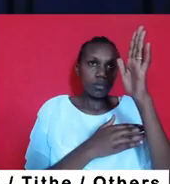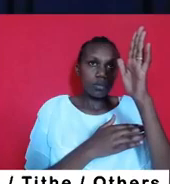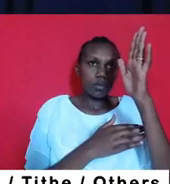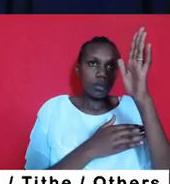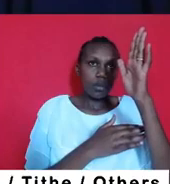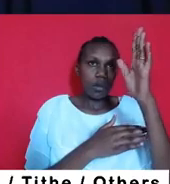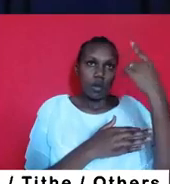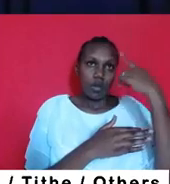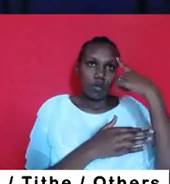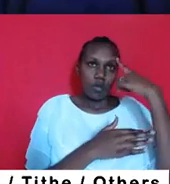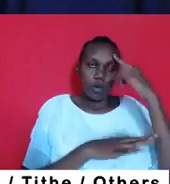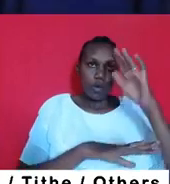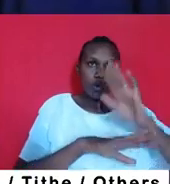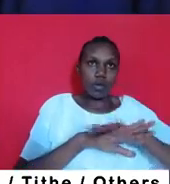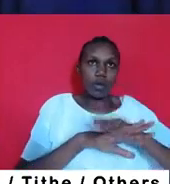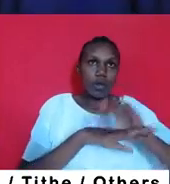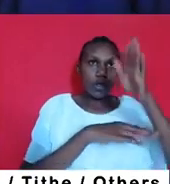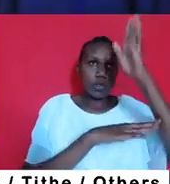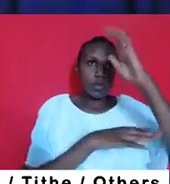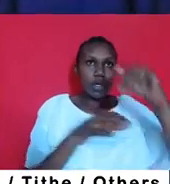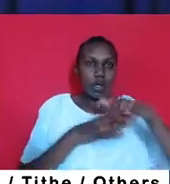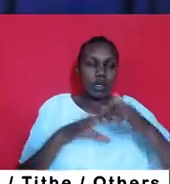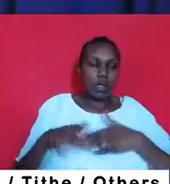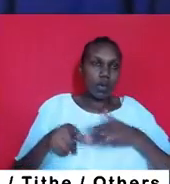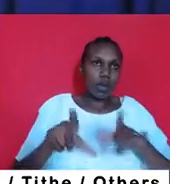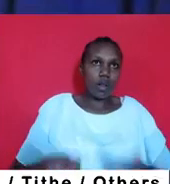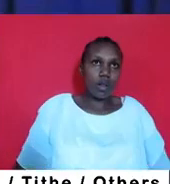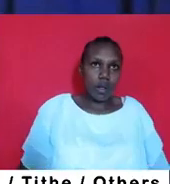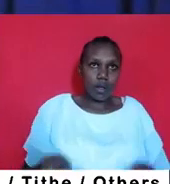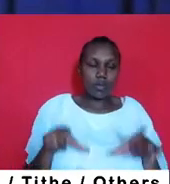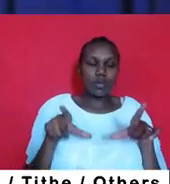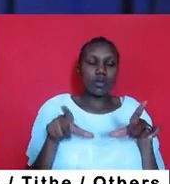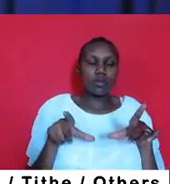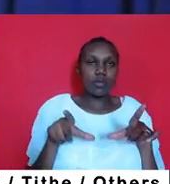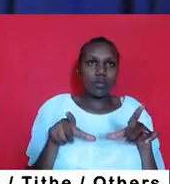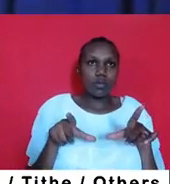kwa wema na fadhili zako maishani mwetu.